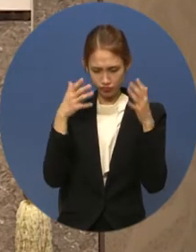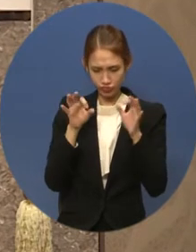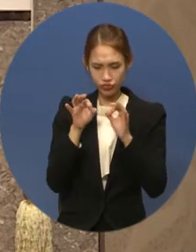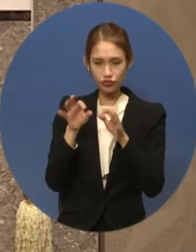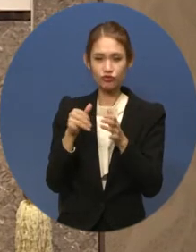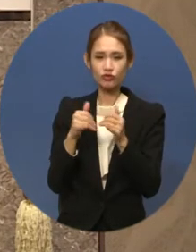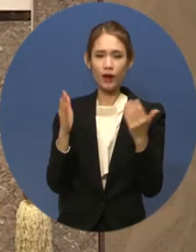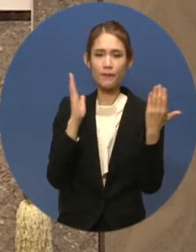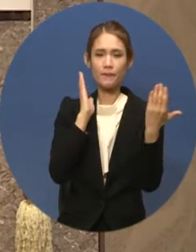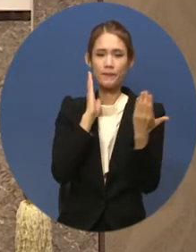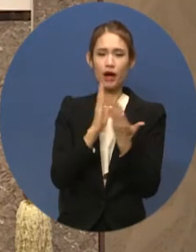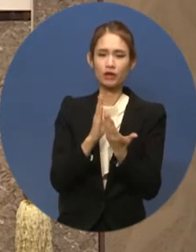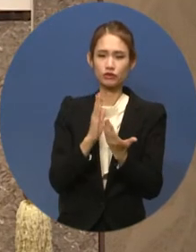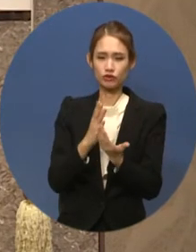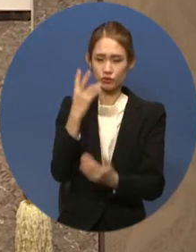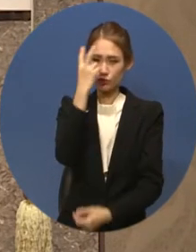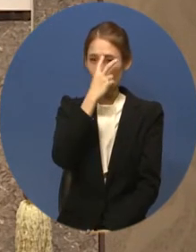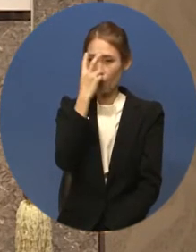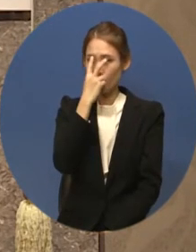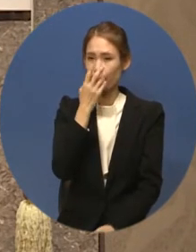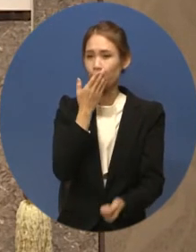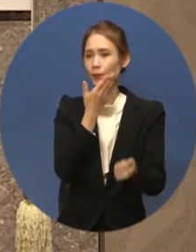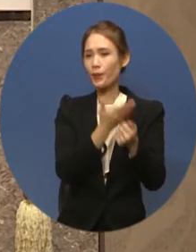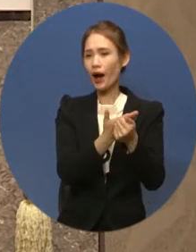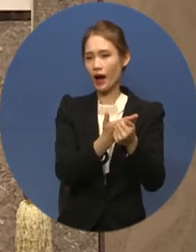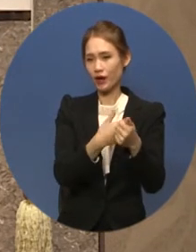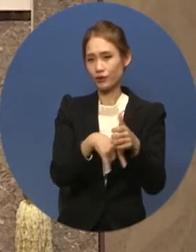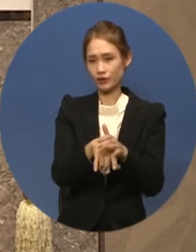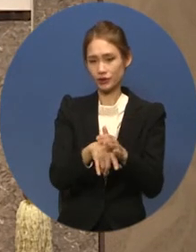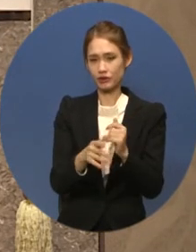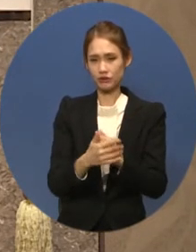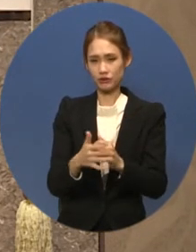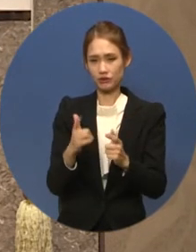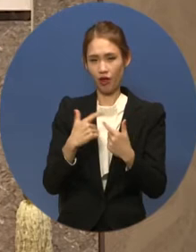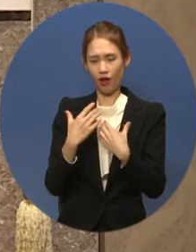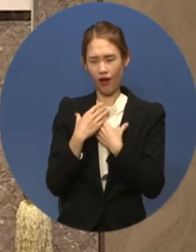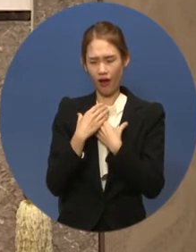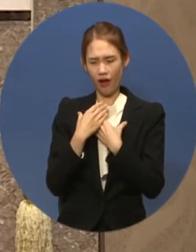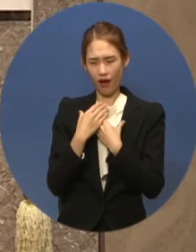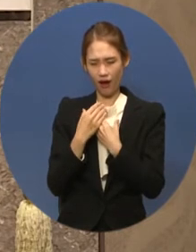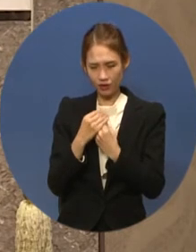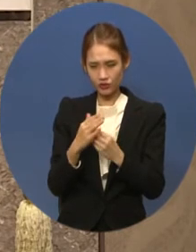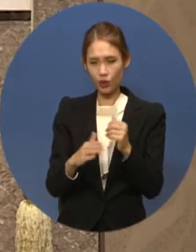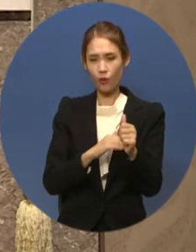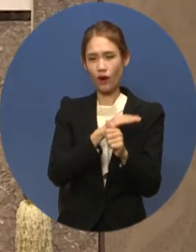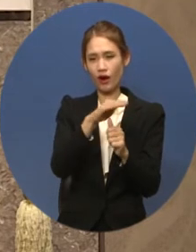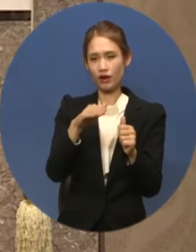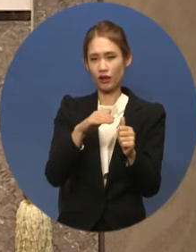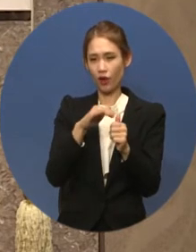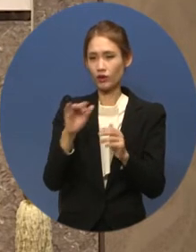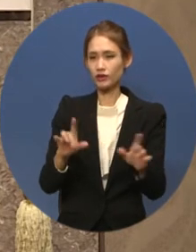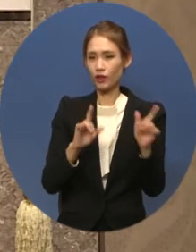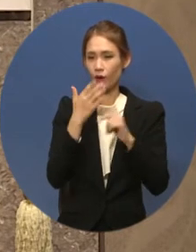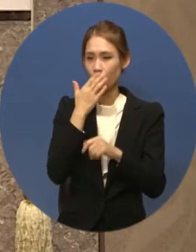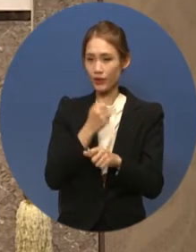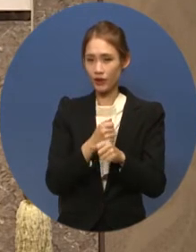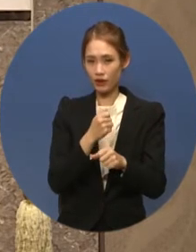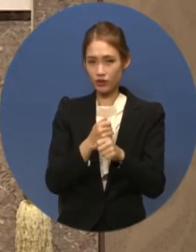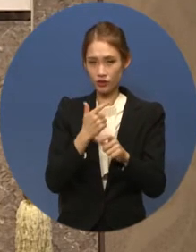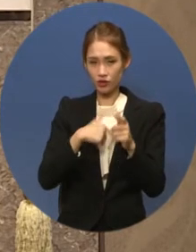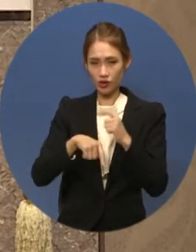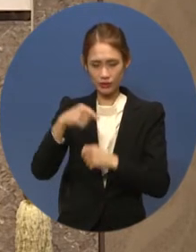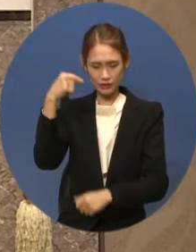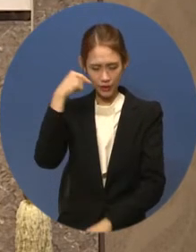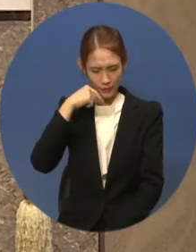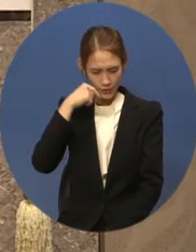준비를 했구요 그래서 오시면 아마 보다 안정된 환경에서 생활 하실 수 있고요 아주 섬세하게